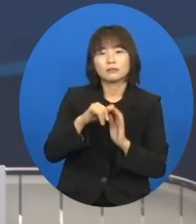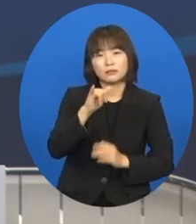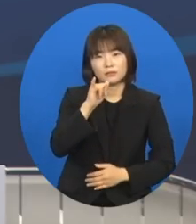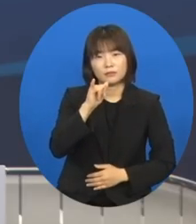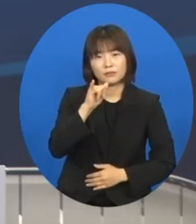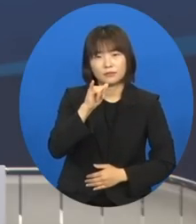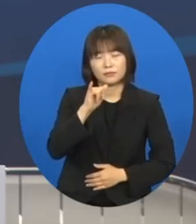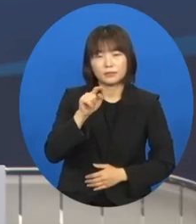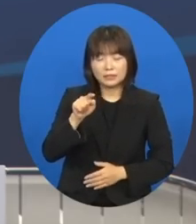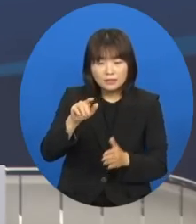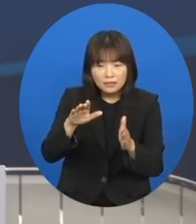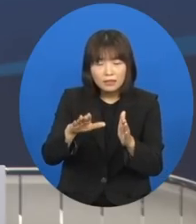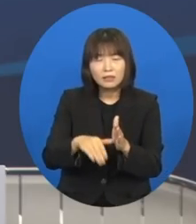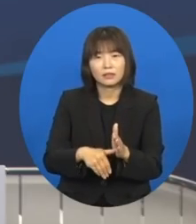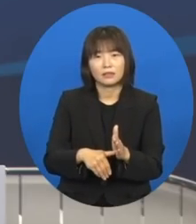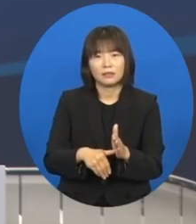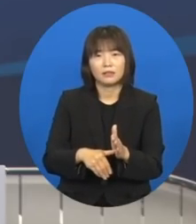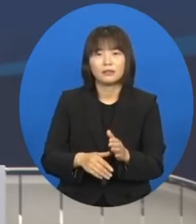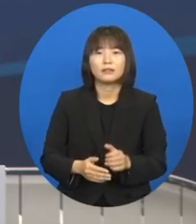때